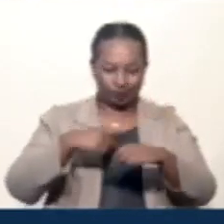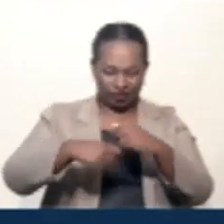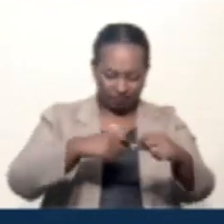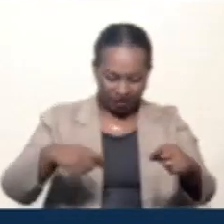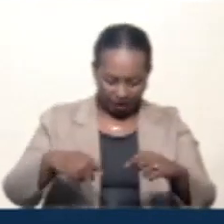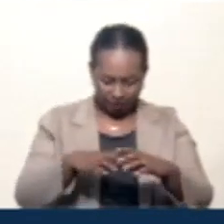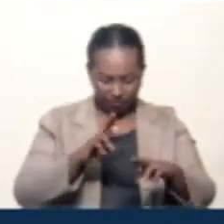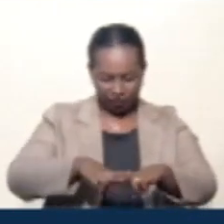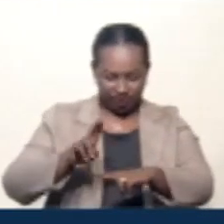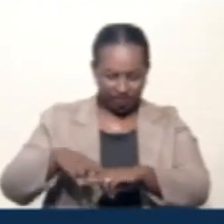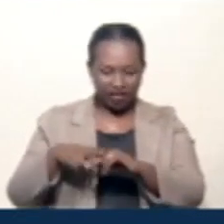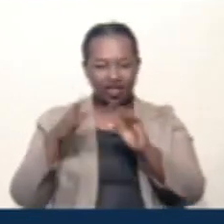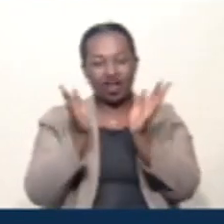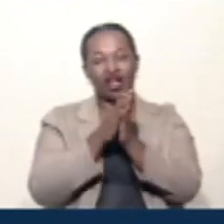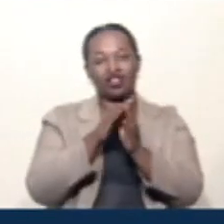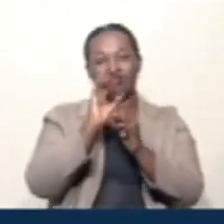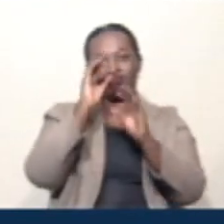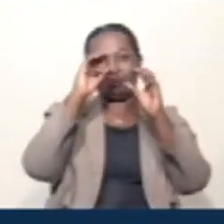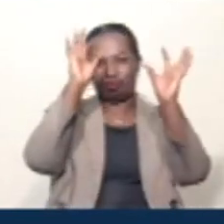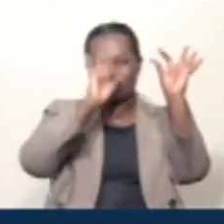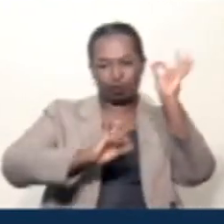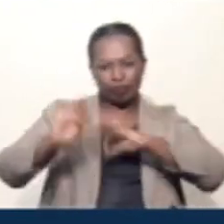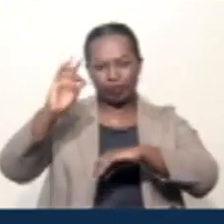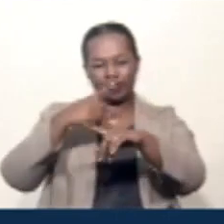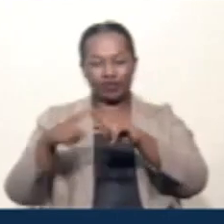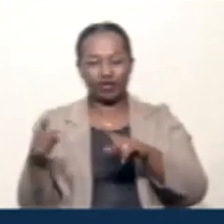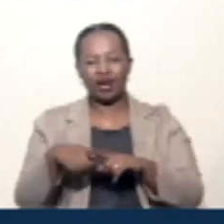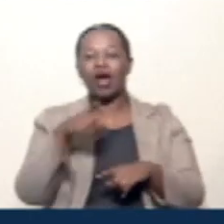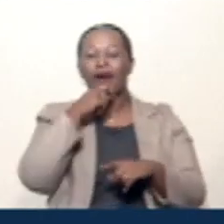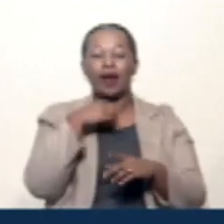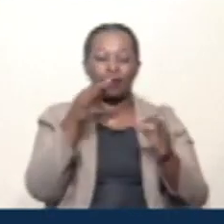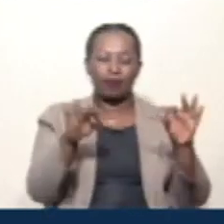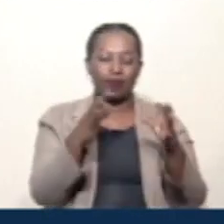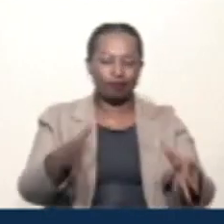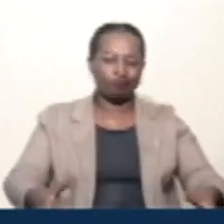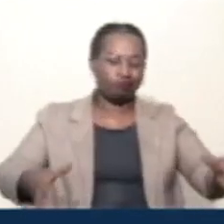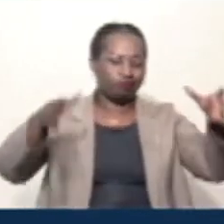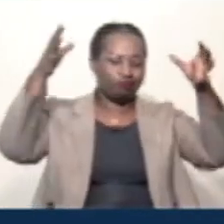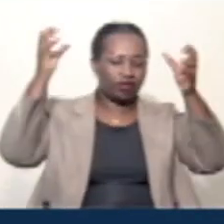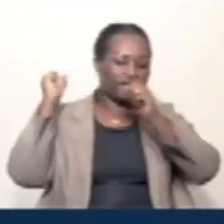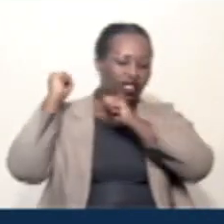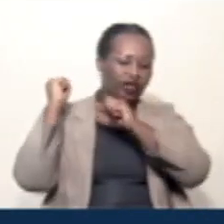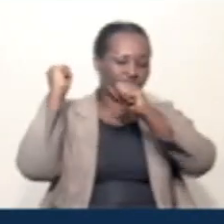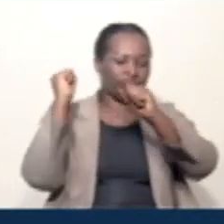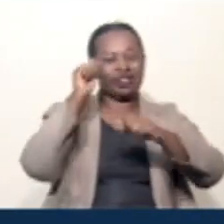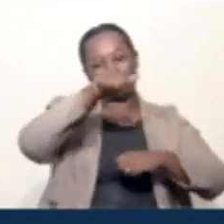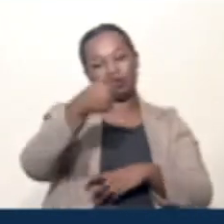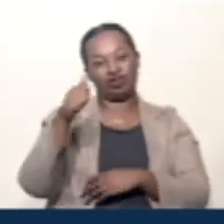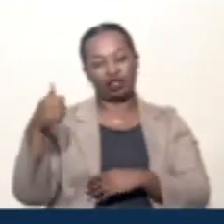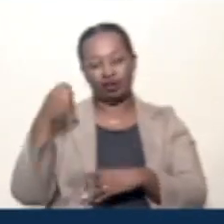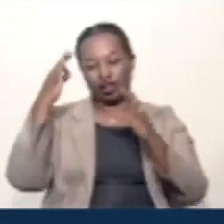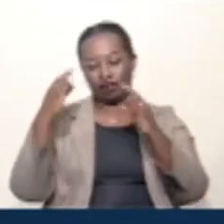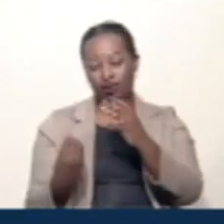n'imitako itandukanye. Naho abagabo bakaboha ibikoresho binini birimo ibitebo, ingobyi, ibitenga ndetse n'ibindi.